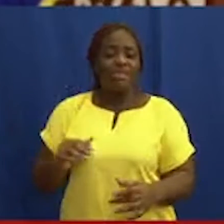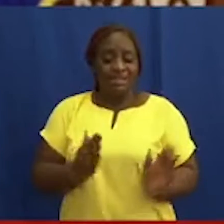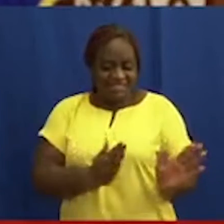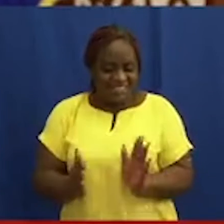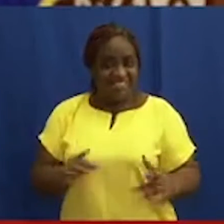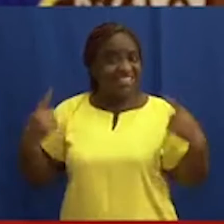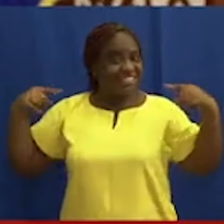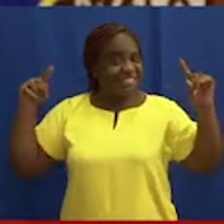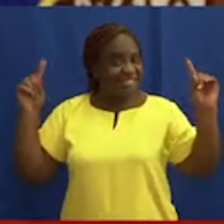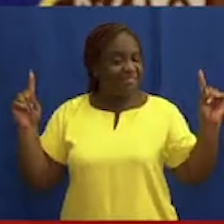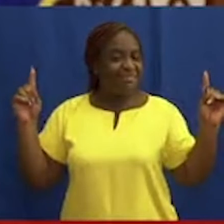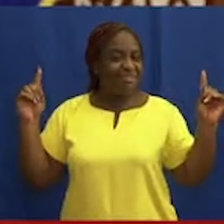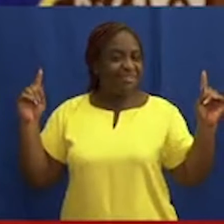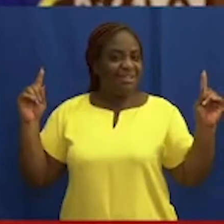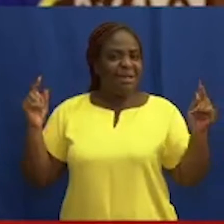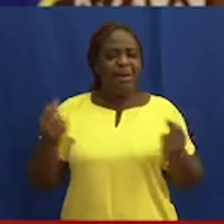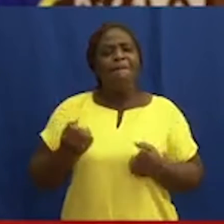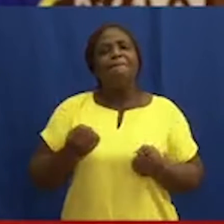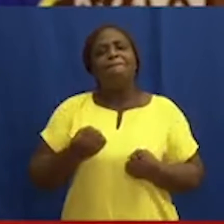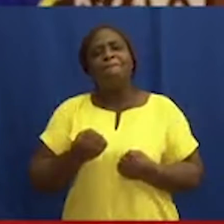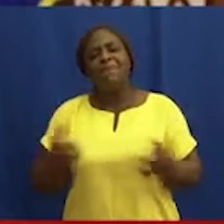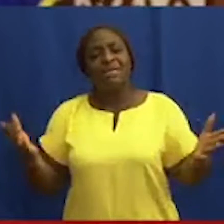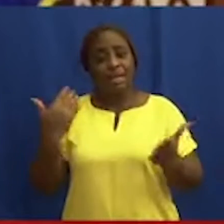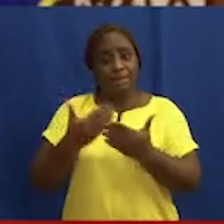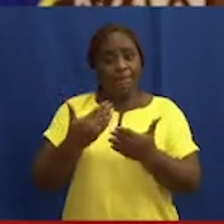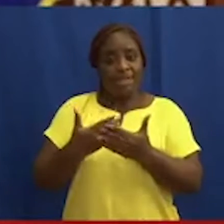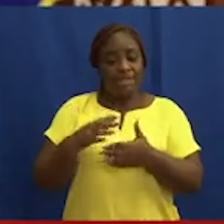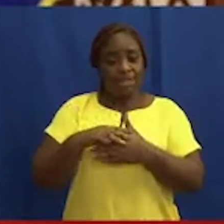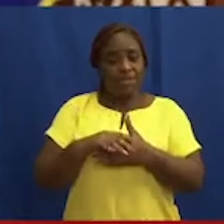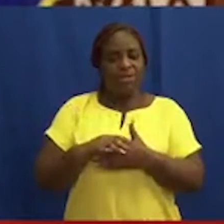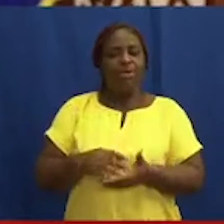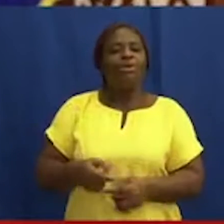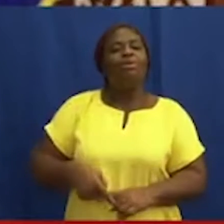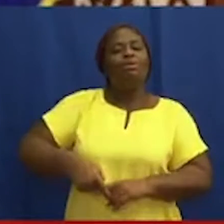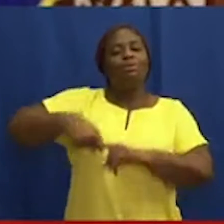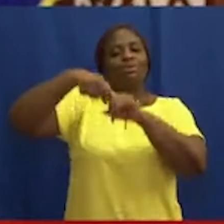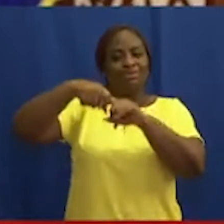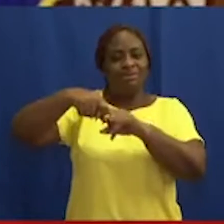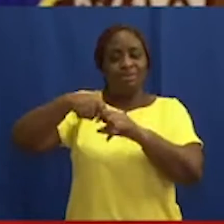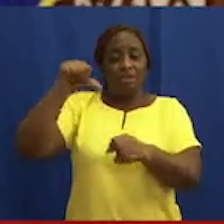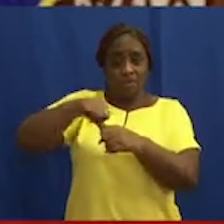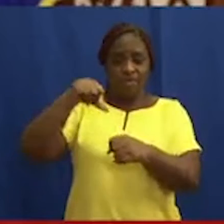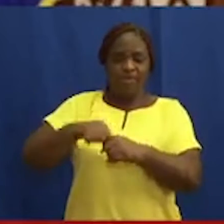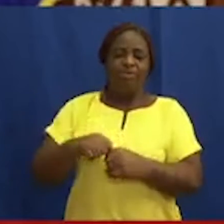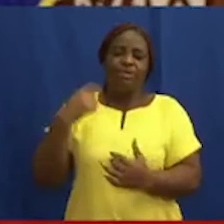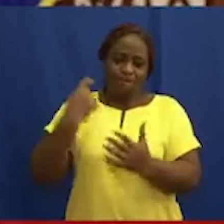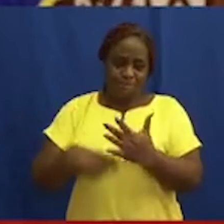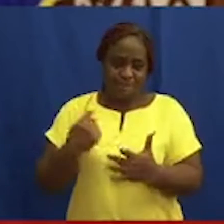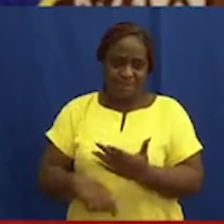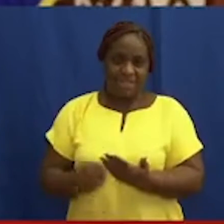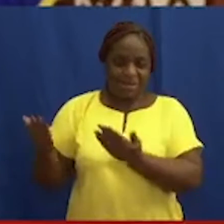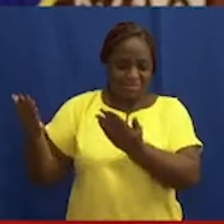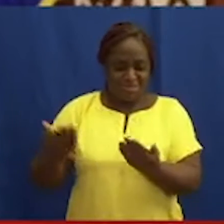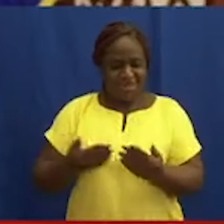da shi na karban haraji nan cikin gida kaso 13 wanda hakan bai cancanta ba za mu kokari mu